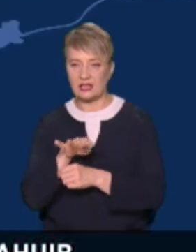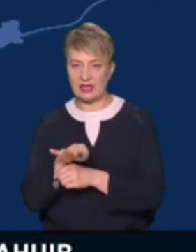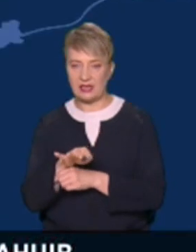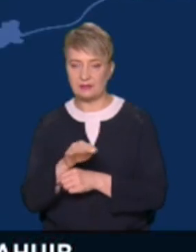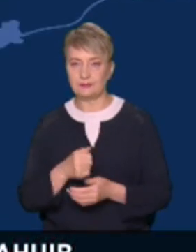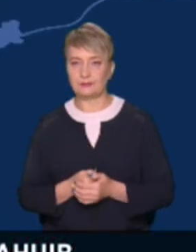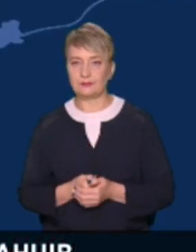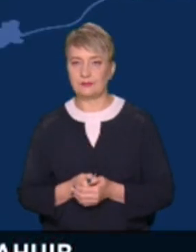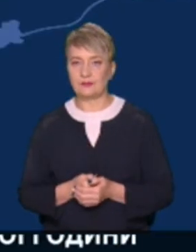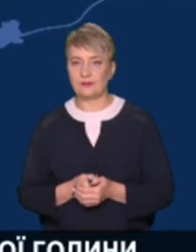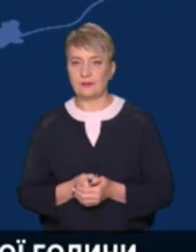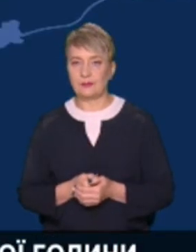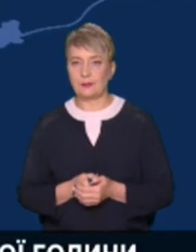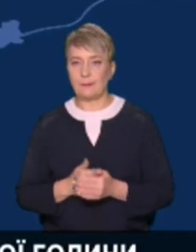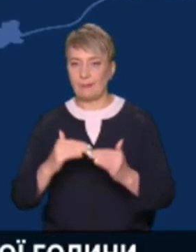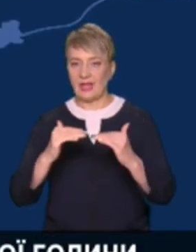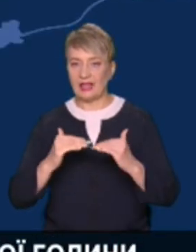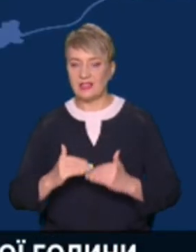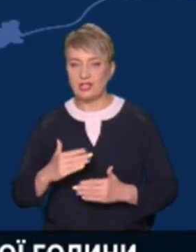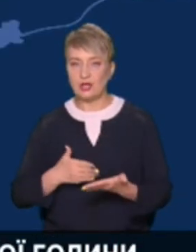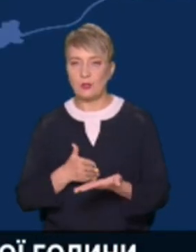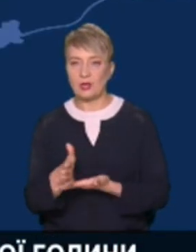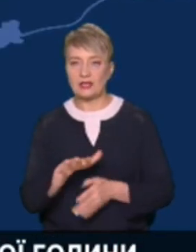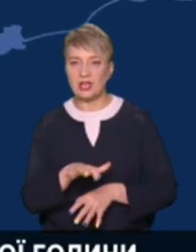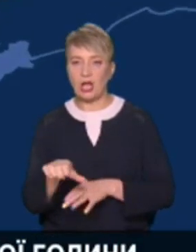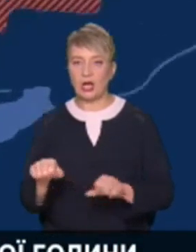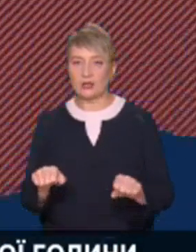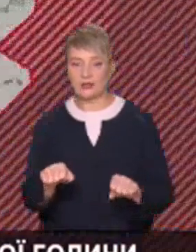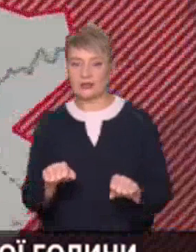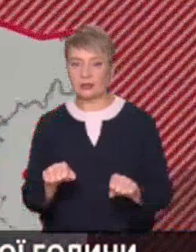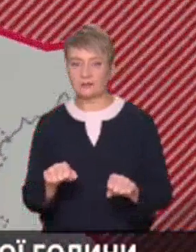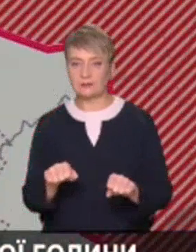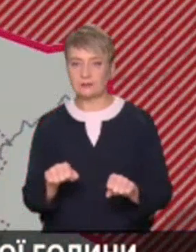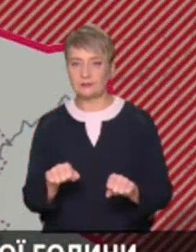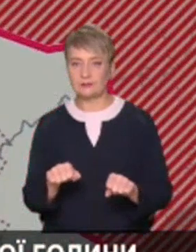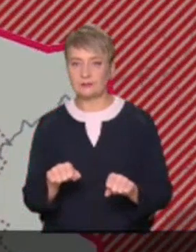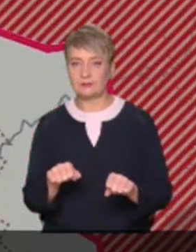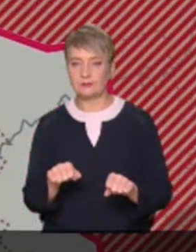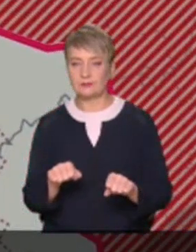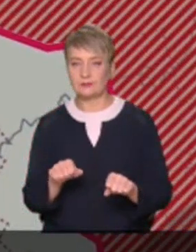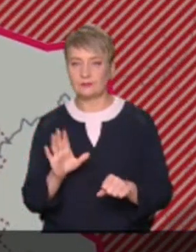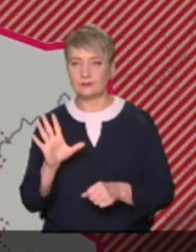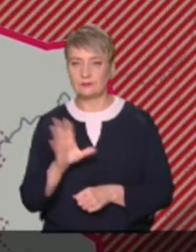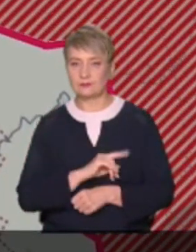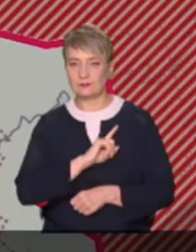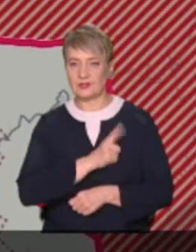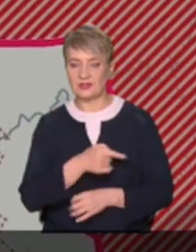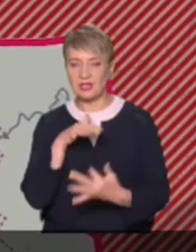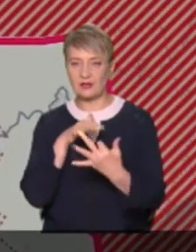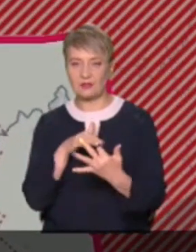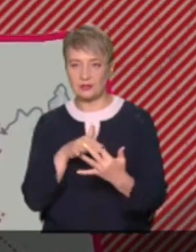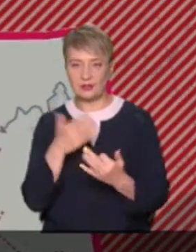Ну і нижче по карті окупанти теж пнуться там на тих територіях з усієї сили. Зокрема,